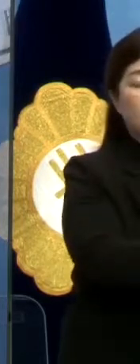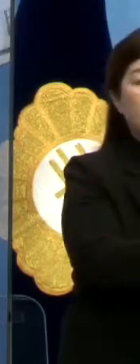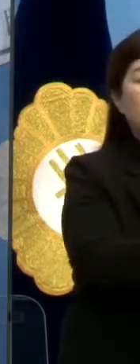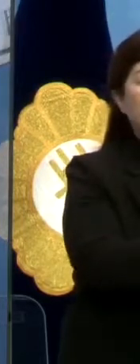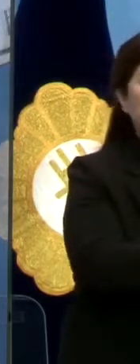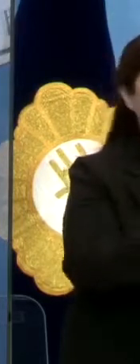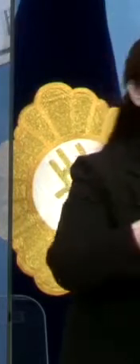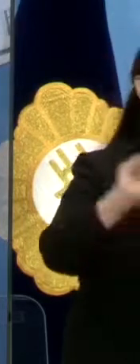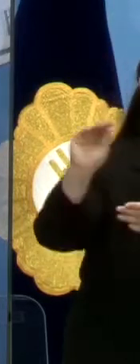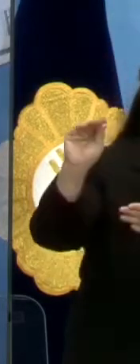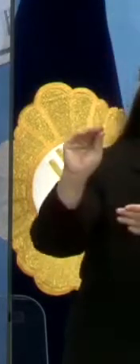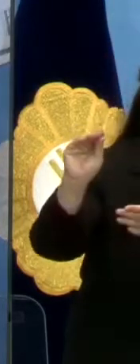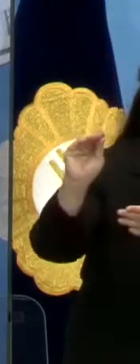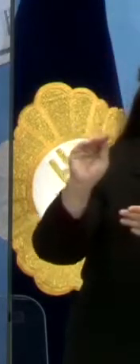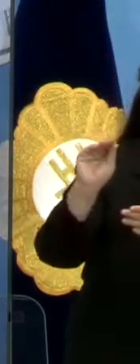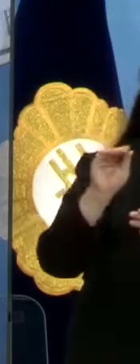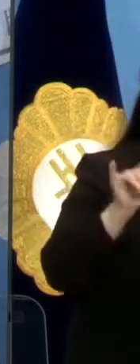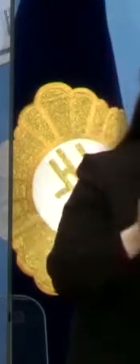오스트리아로 돌아갔습니다.